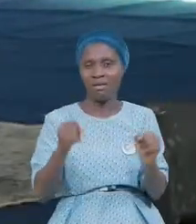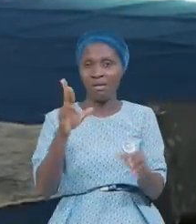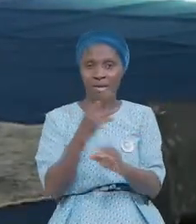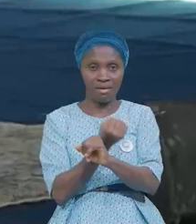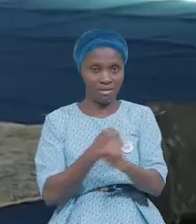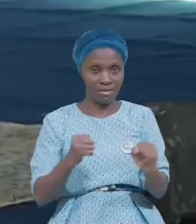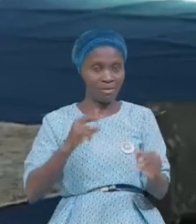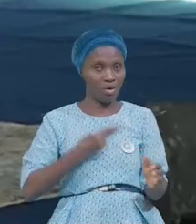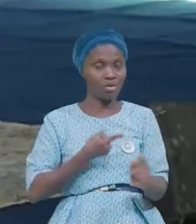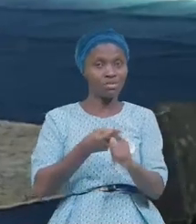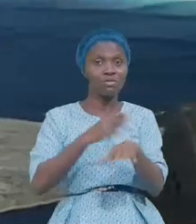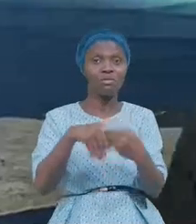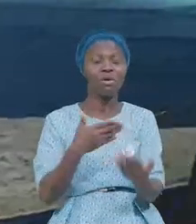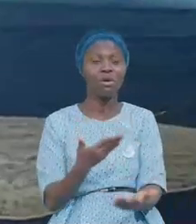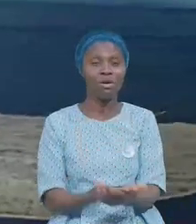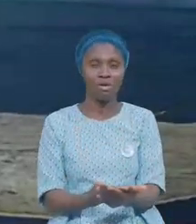iniquité.